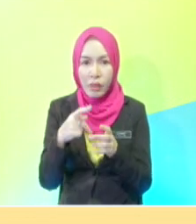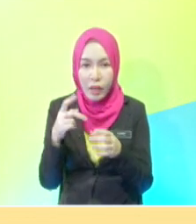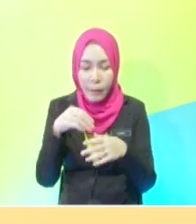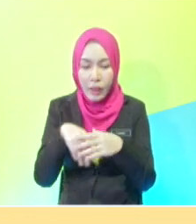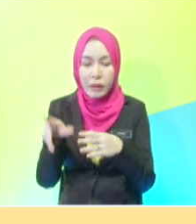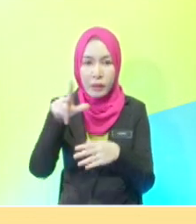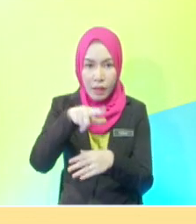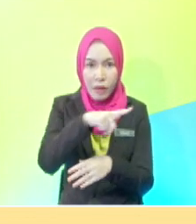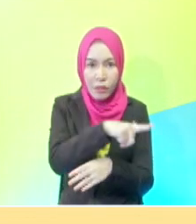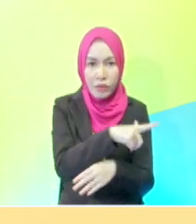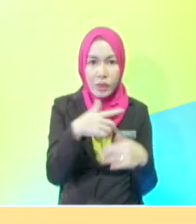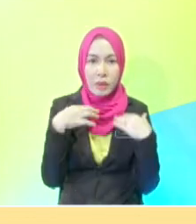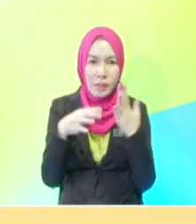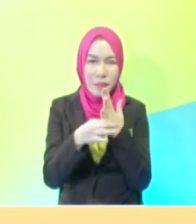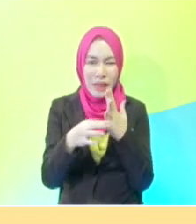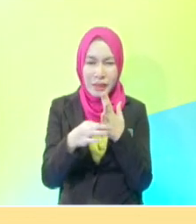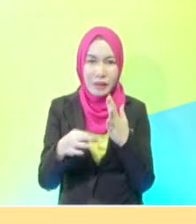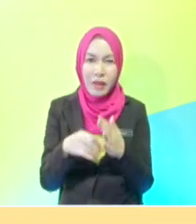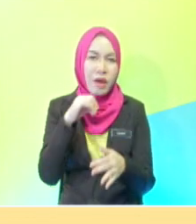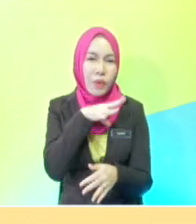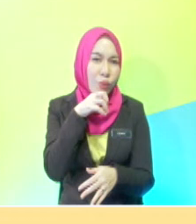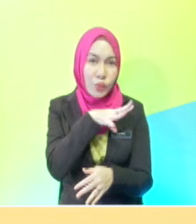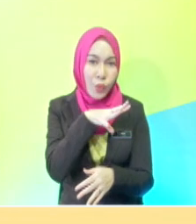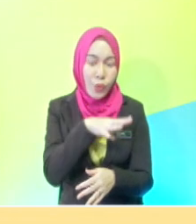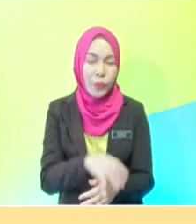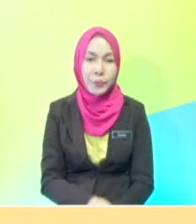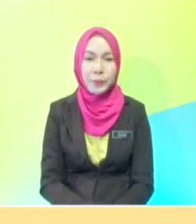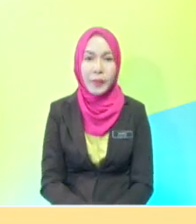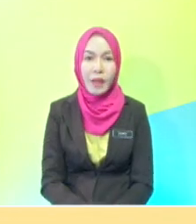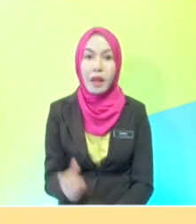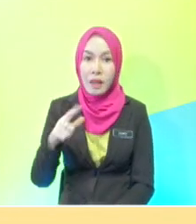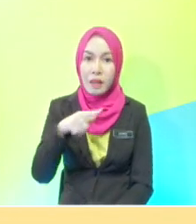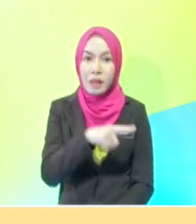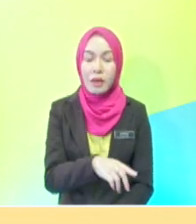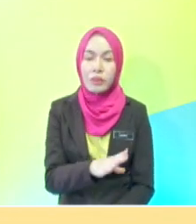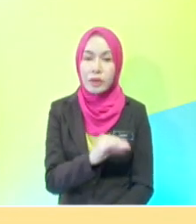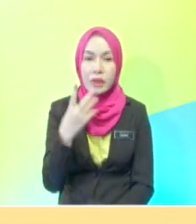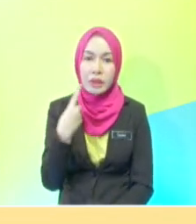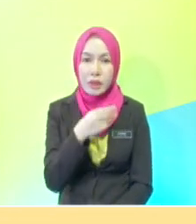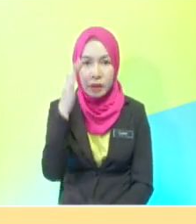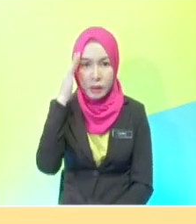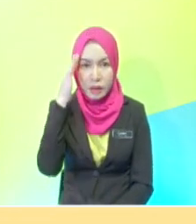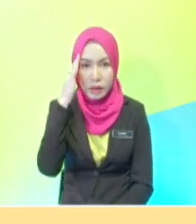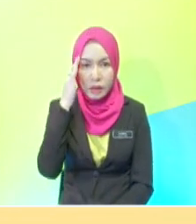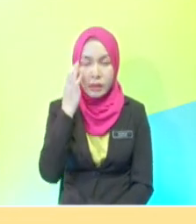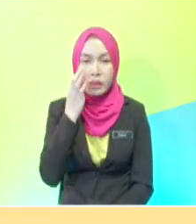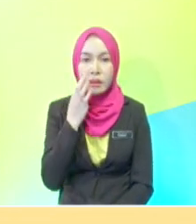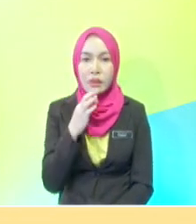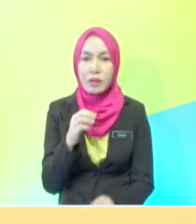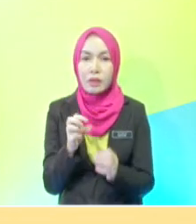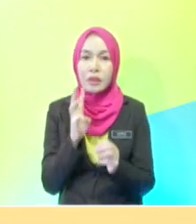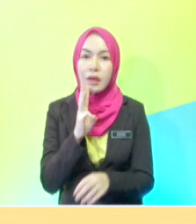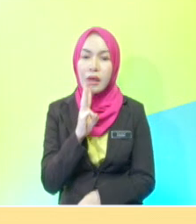Oke dia dia akan yang pertama mencemarkan laut dan kita tahu minyak kalau dengan air dia berada di atas